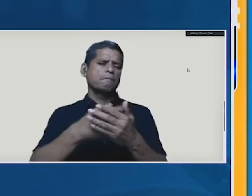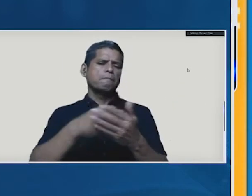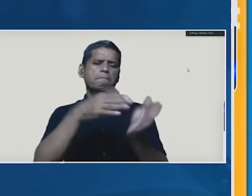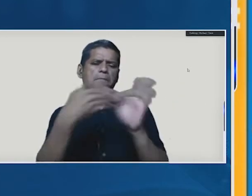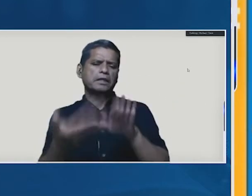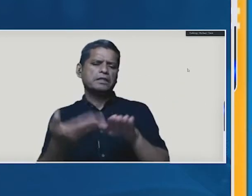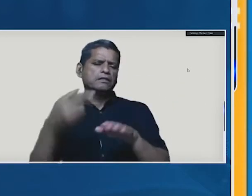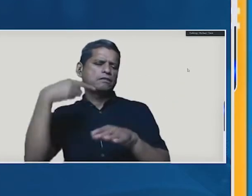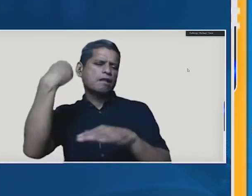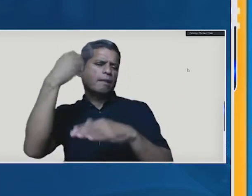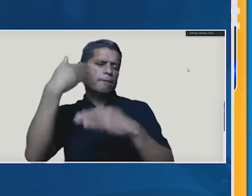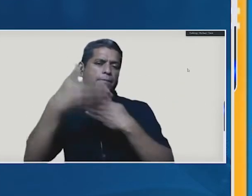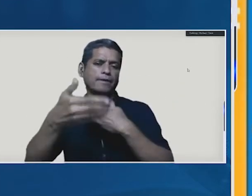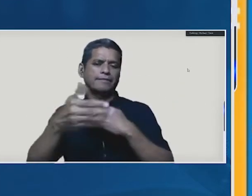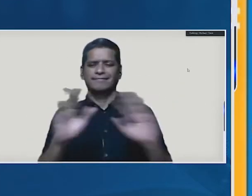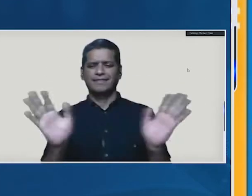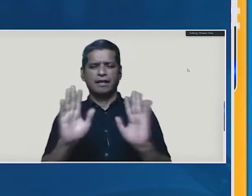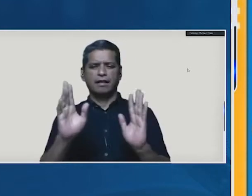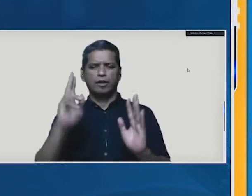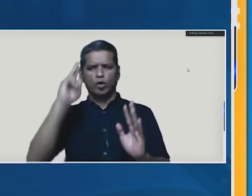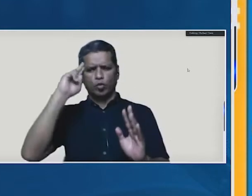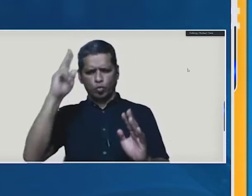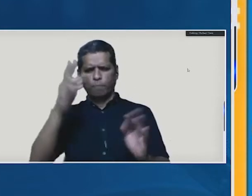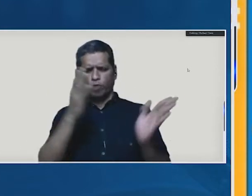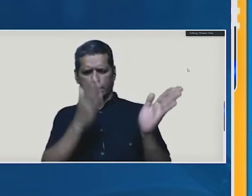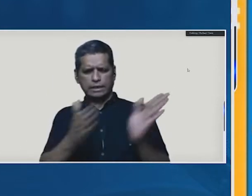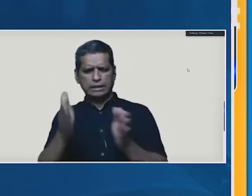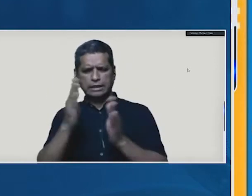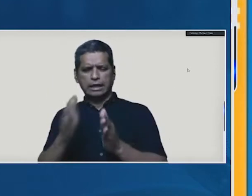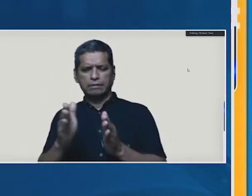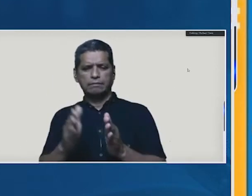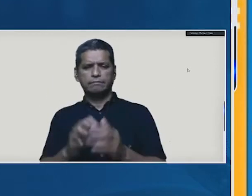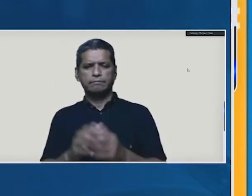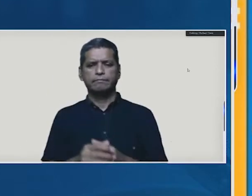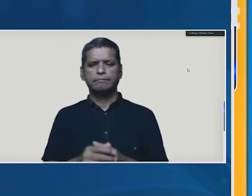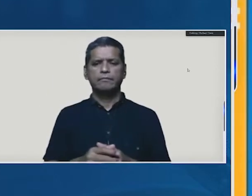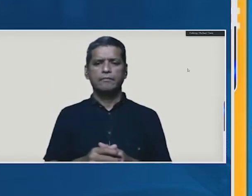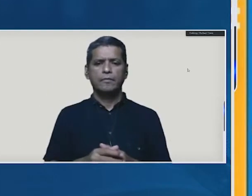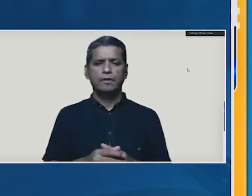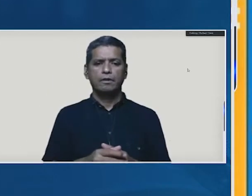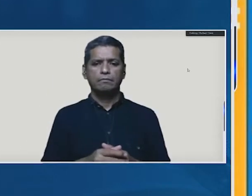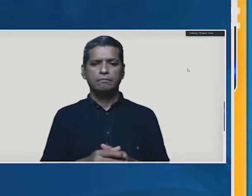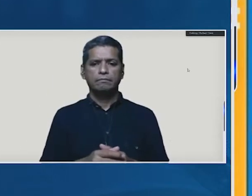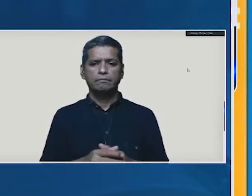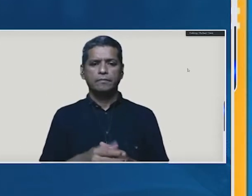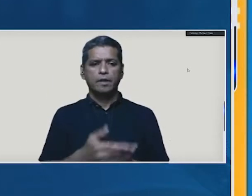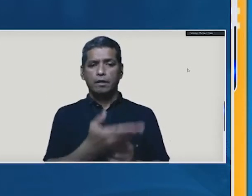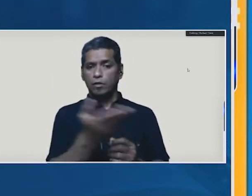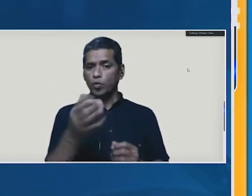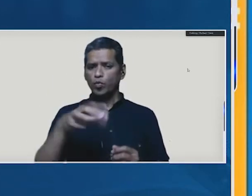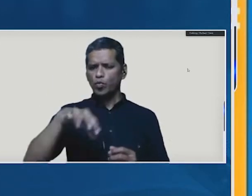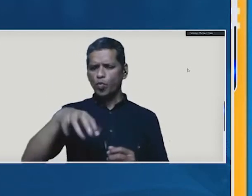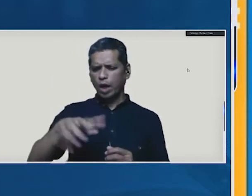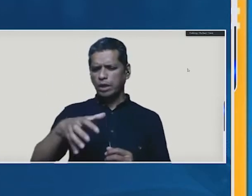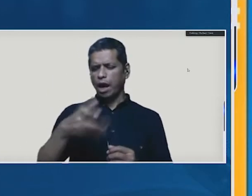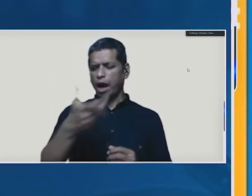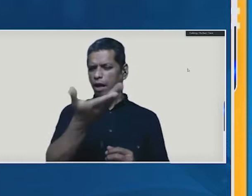berantakan keluarga anda mungkin sedang kebingungan anda sedang tidak tahu atau frustrasi